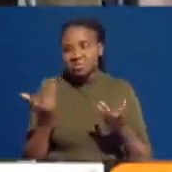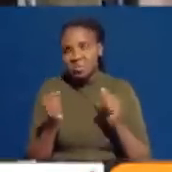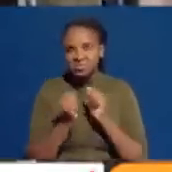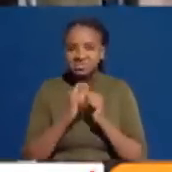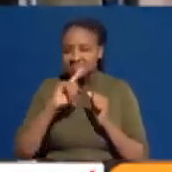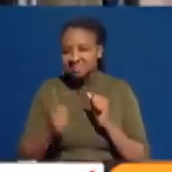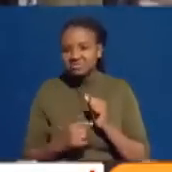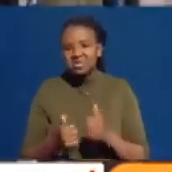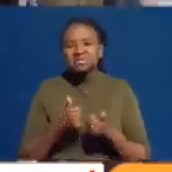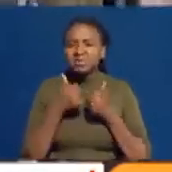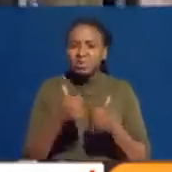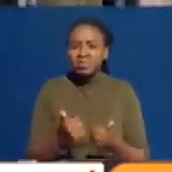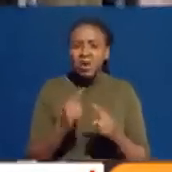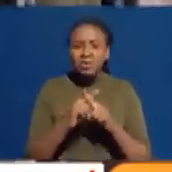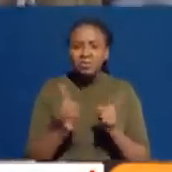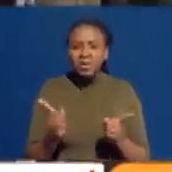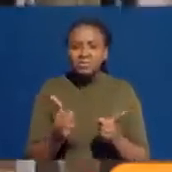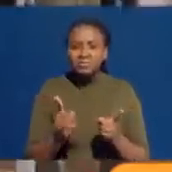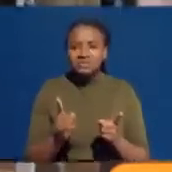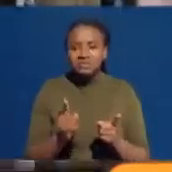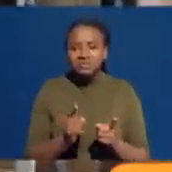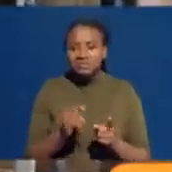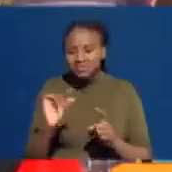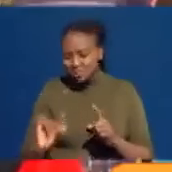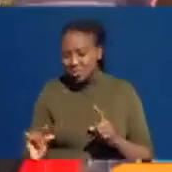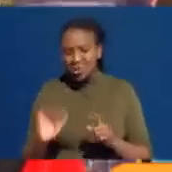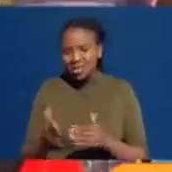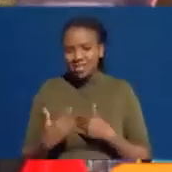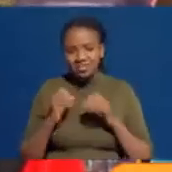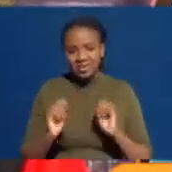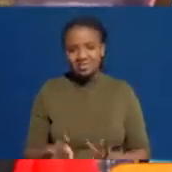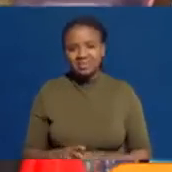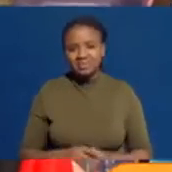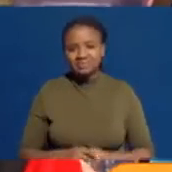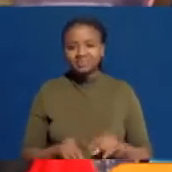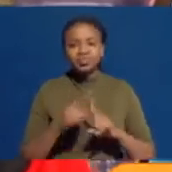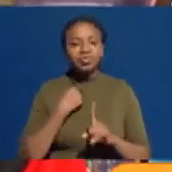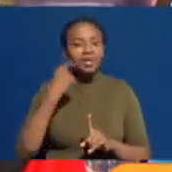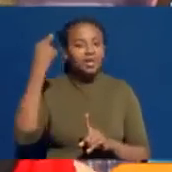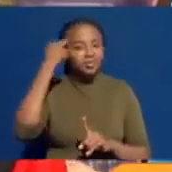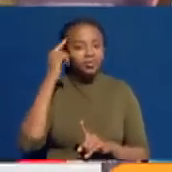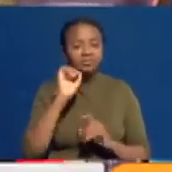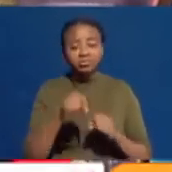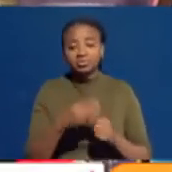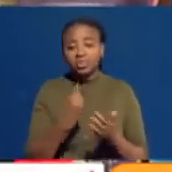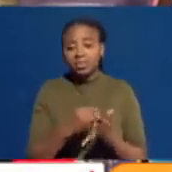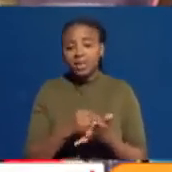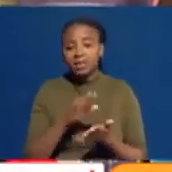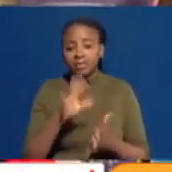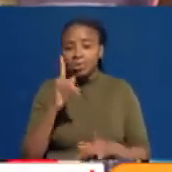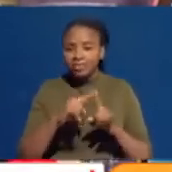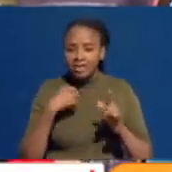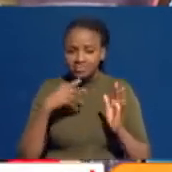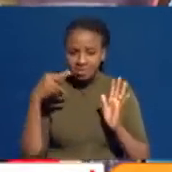ndio inafaa kidogo kwa kuinua mtu kidogo. Nilikuwa natarajia itakuwa domob. So, venye niliona limit yangu ni